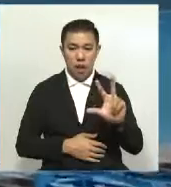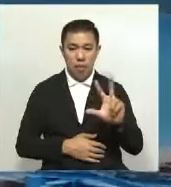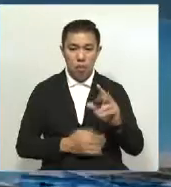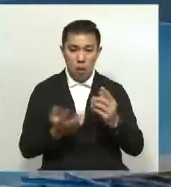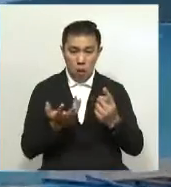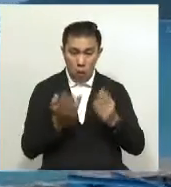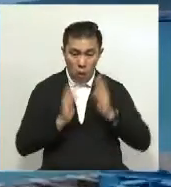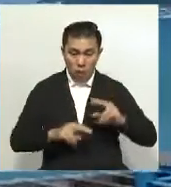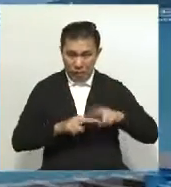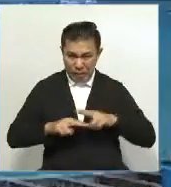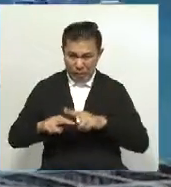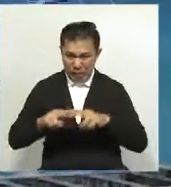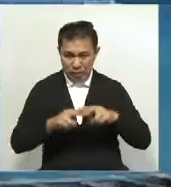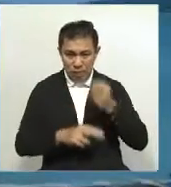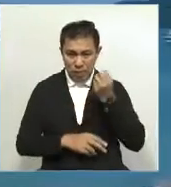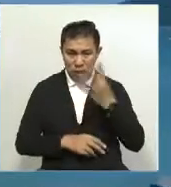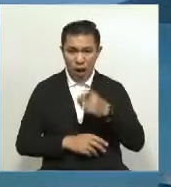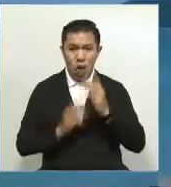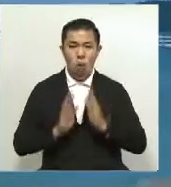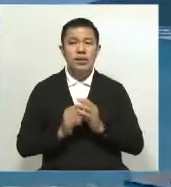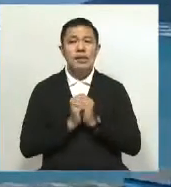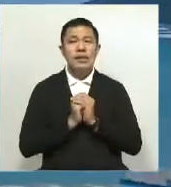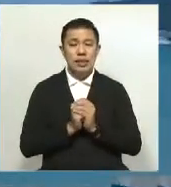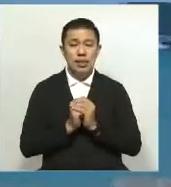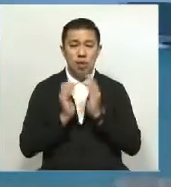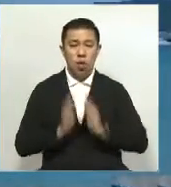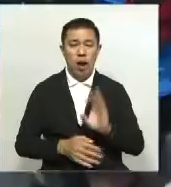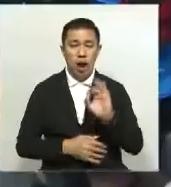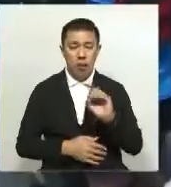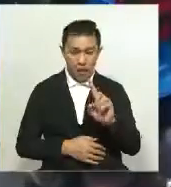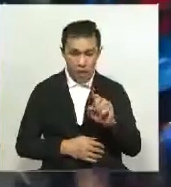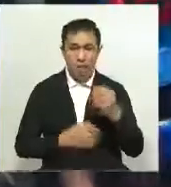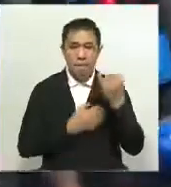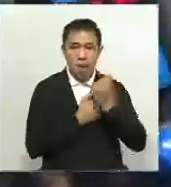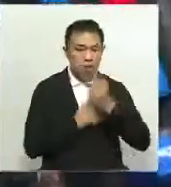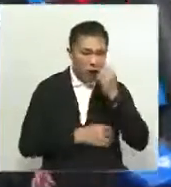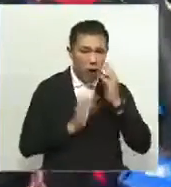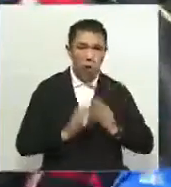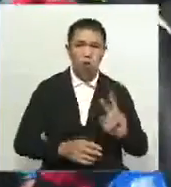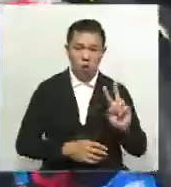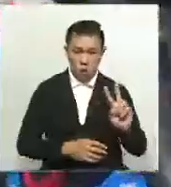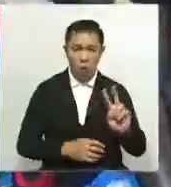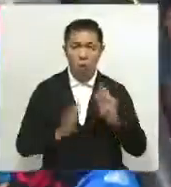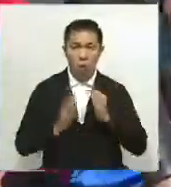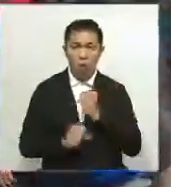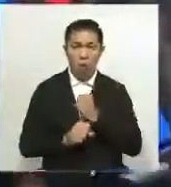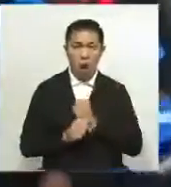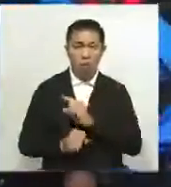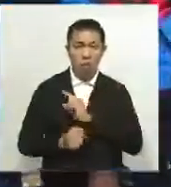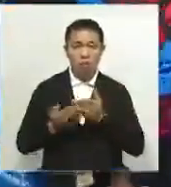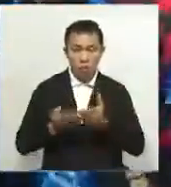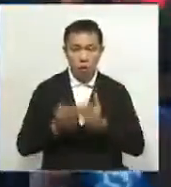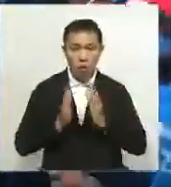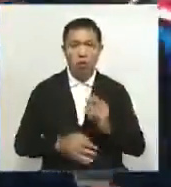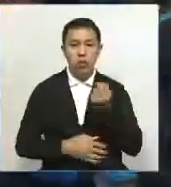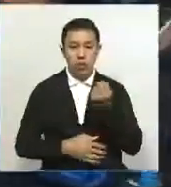นวนผู้โดยสารซึ่งส่วนใหญ่นั้นเป็นชาวจีนค่ะ91คนแล้วก็มีชาติตะวันตก2คนและลูกเรืออีก12คน